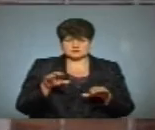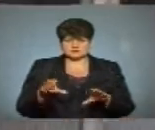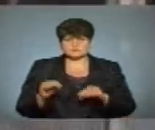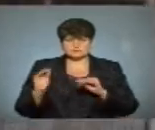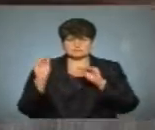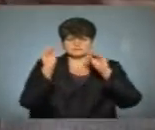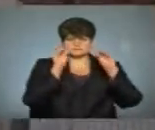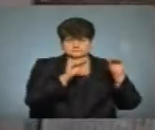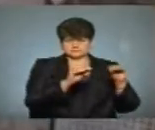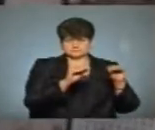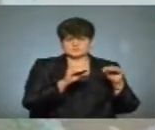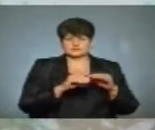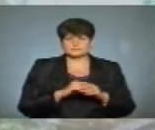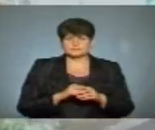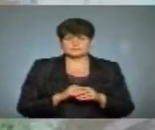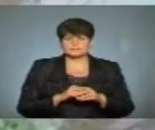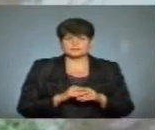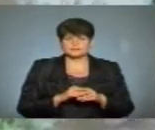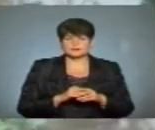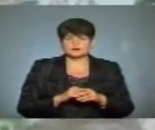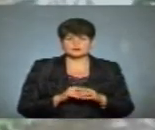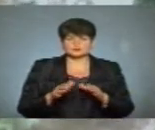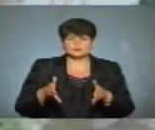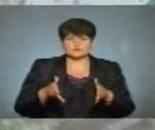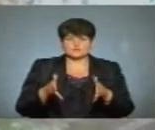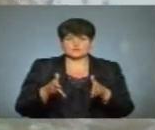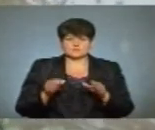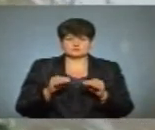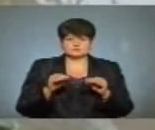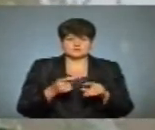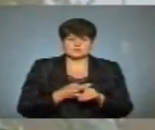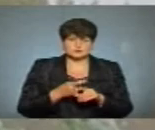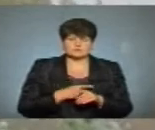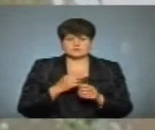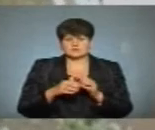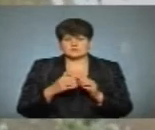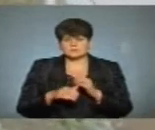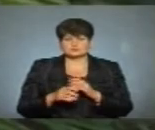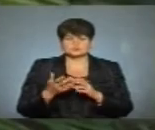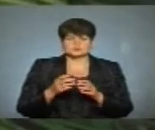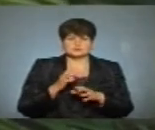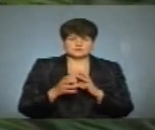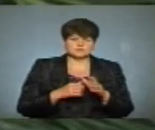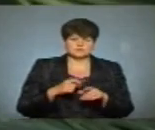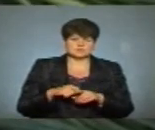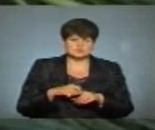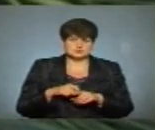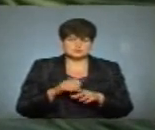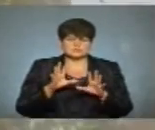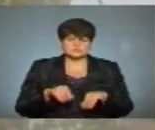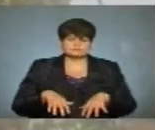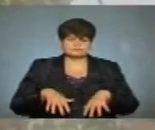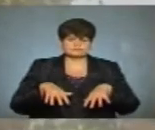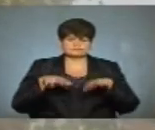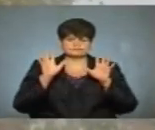шару забрали, переклали в інші клітки. Оце наш город, тут посаджена була картопля, капуста, помідори, огірки, чесник. Все